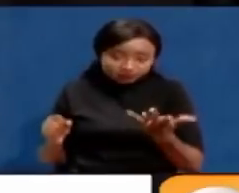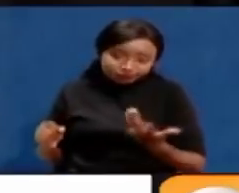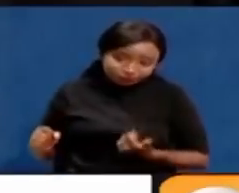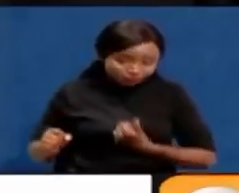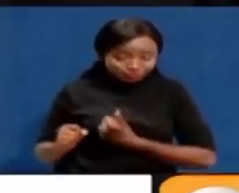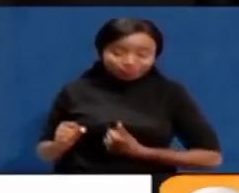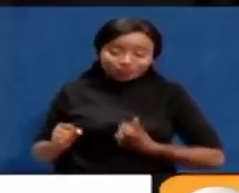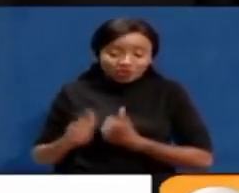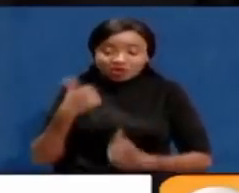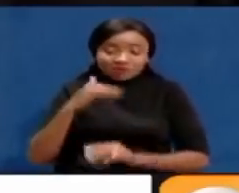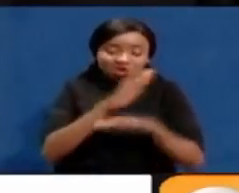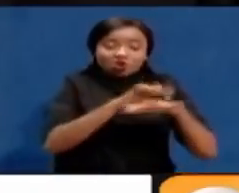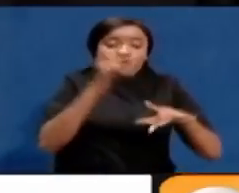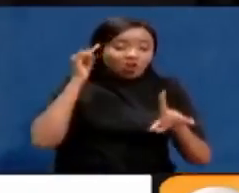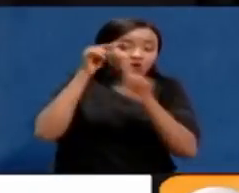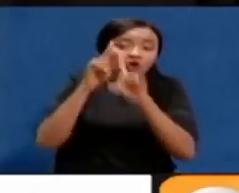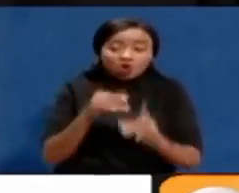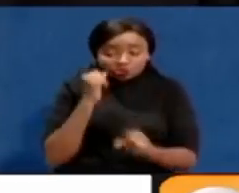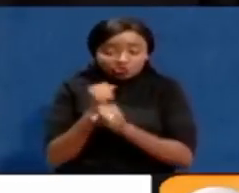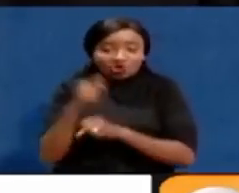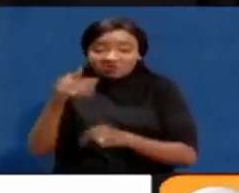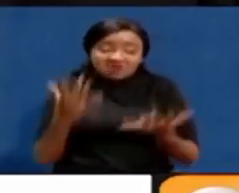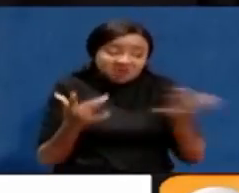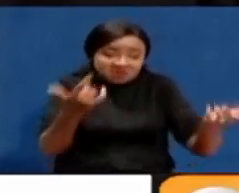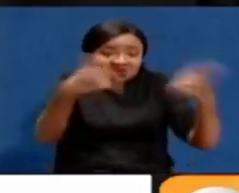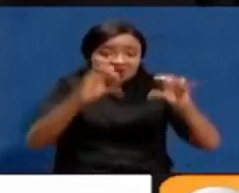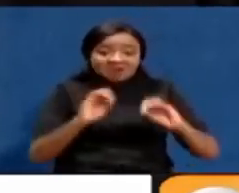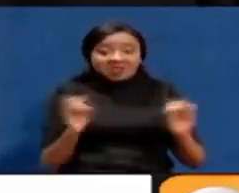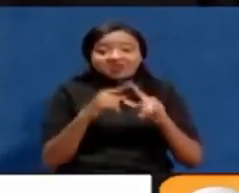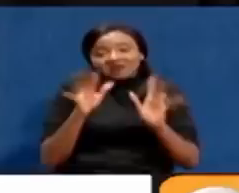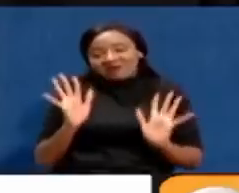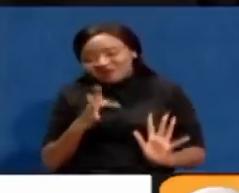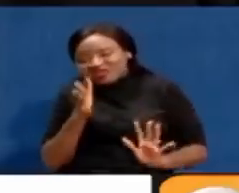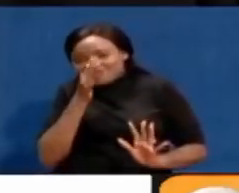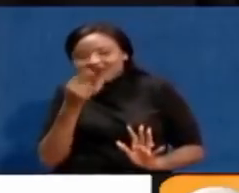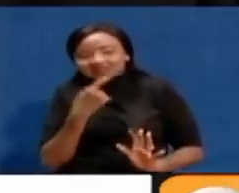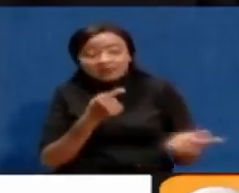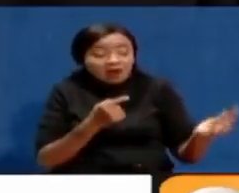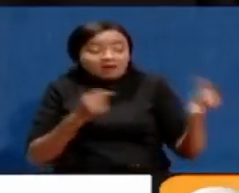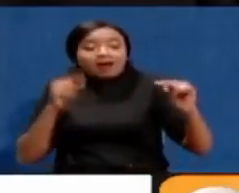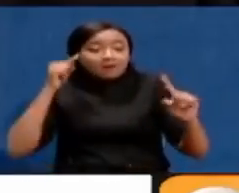Kama ningewaambia nimewaita kwa sababu ya kazi kama hii, labda hata hamngekuja.